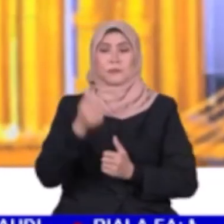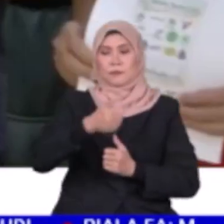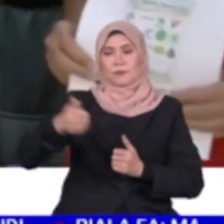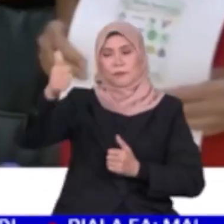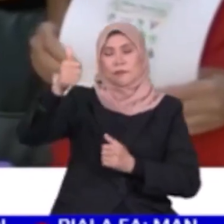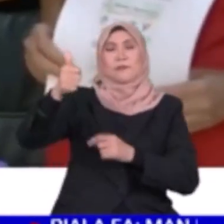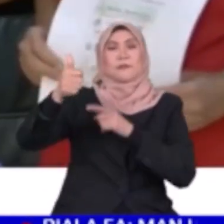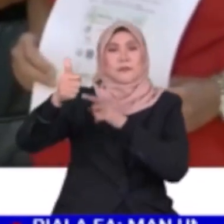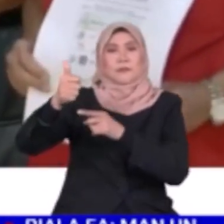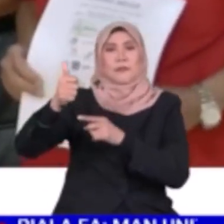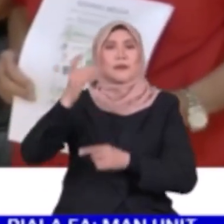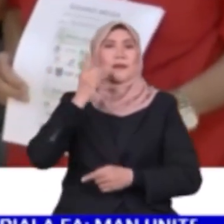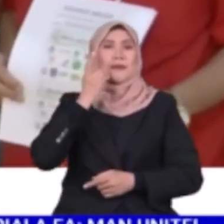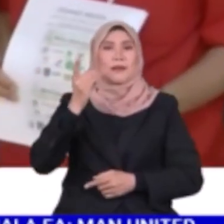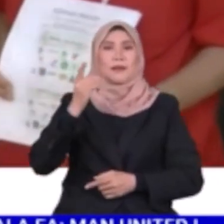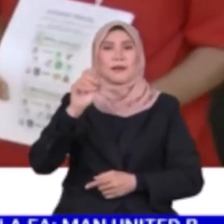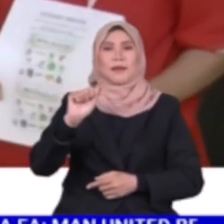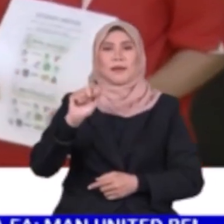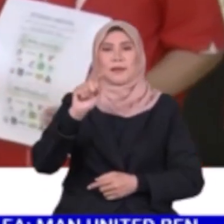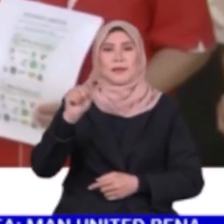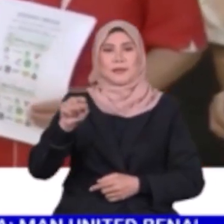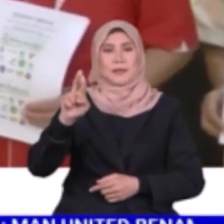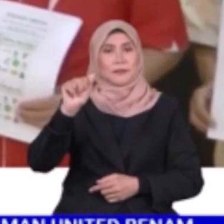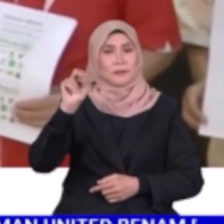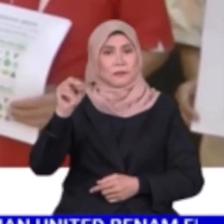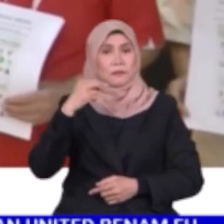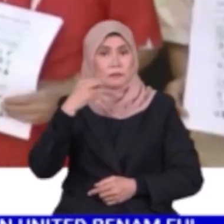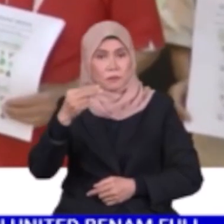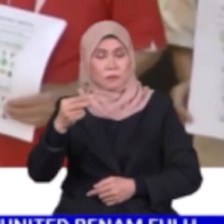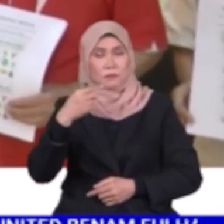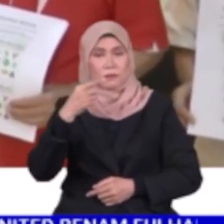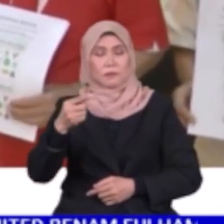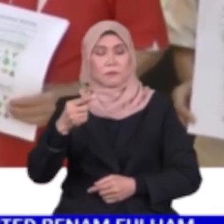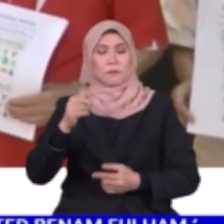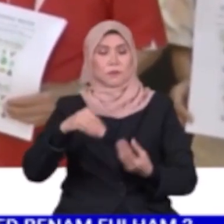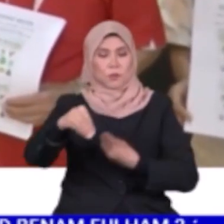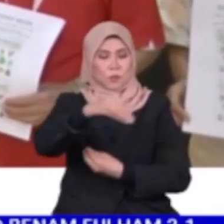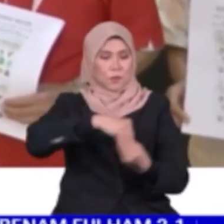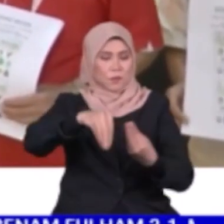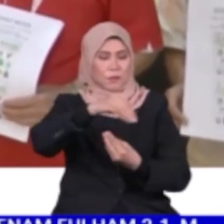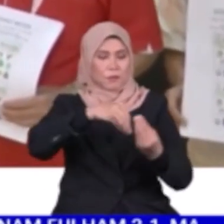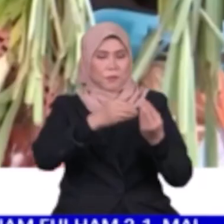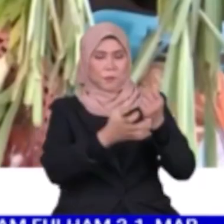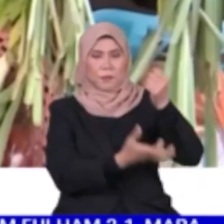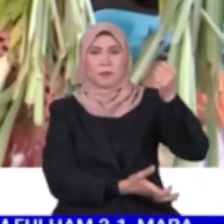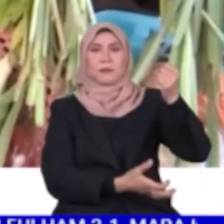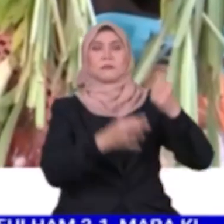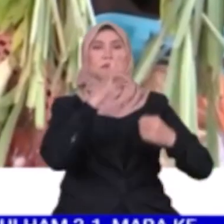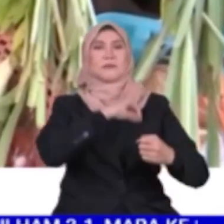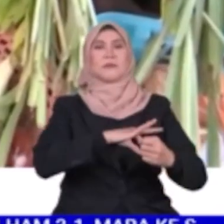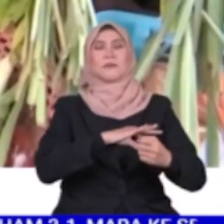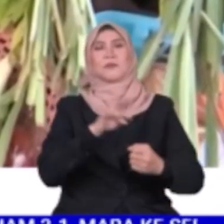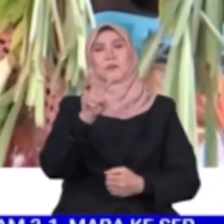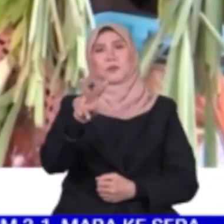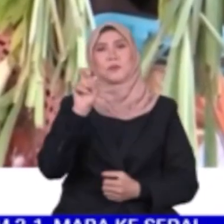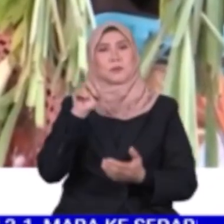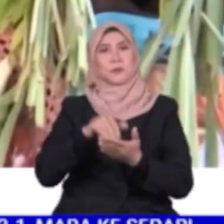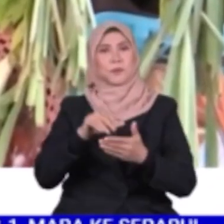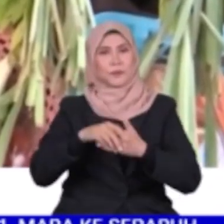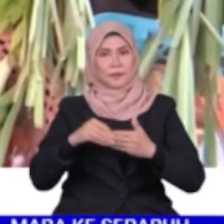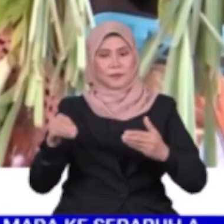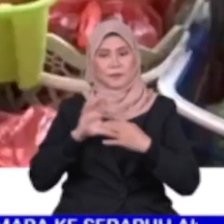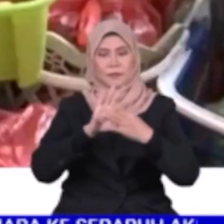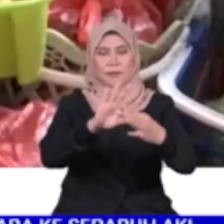Ekonomi DMDI, Datin Sri Azrin Abu Noh, pulangan jualan disasarkan sehingga RM200,000. Penganjurannya direalisasi